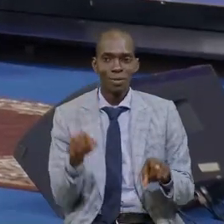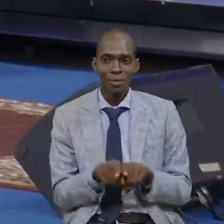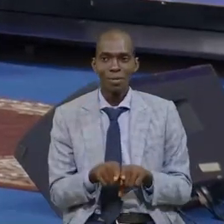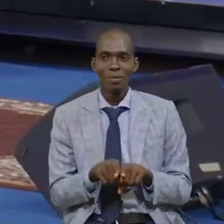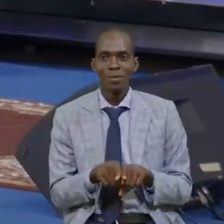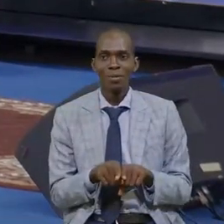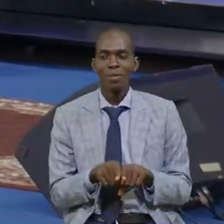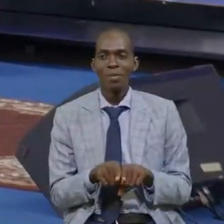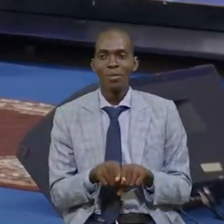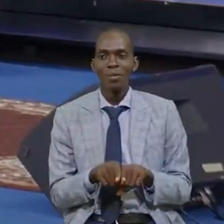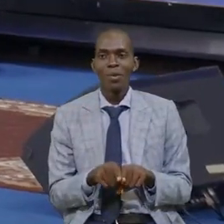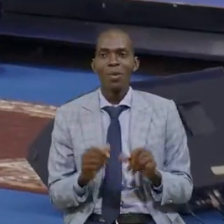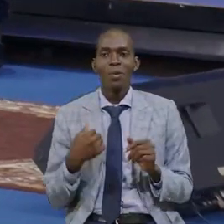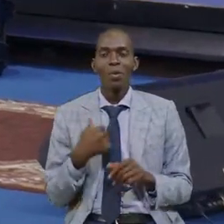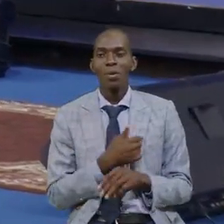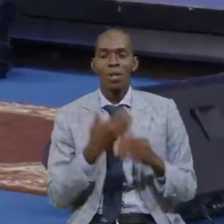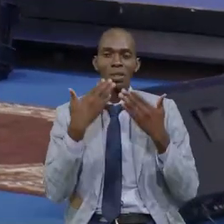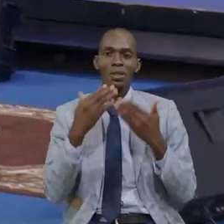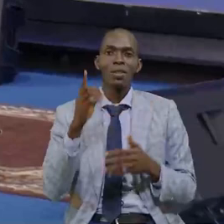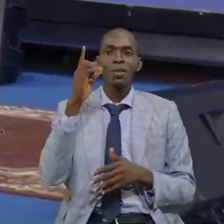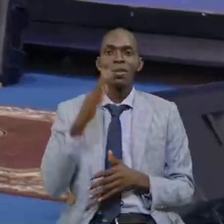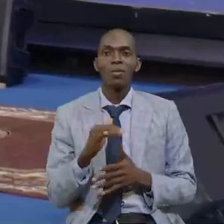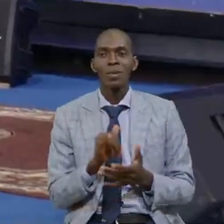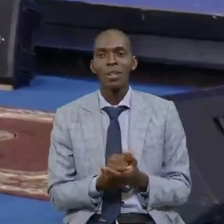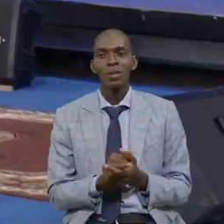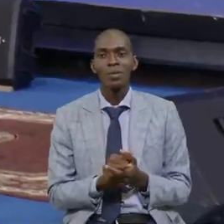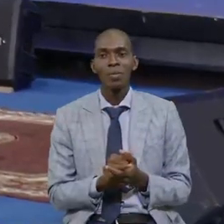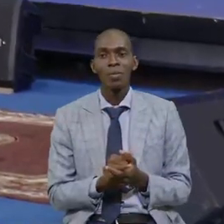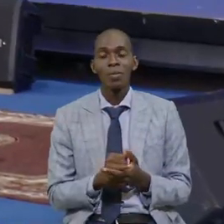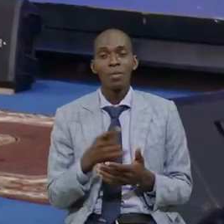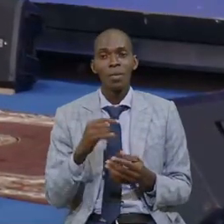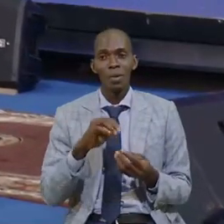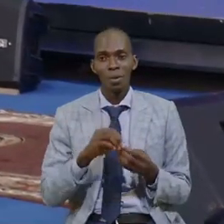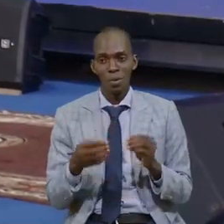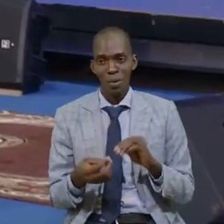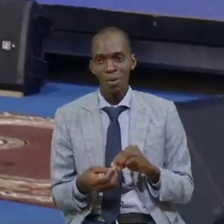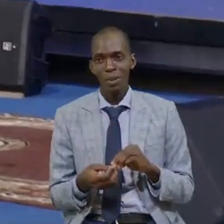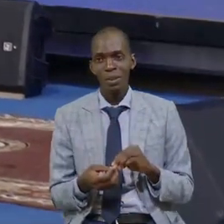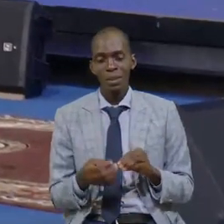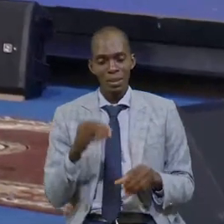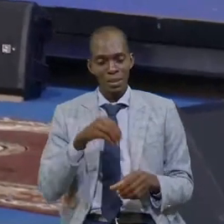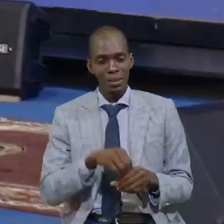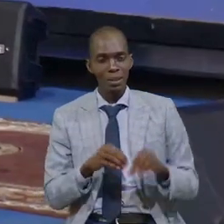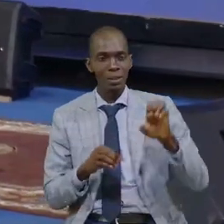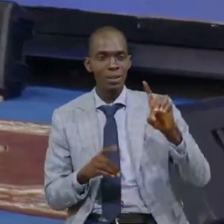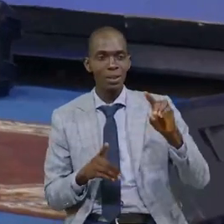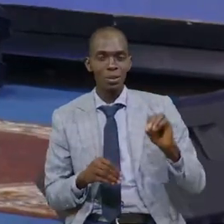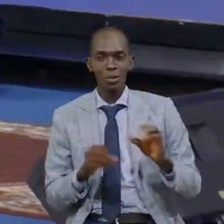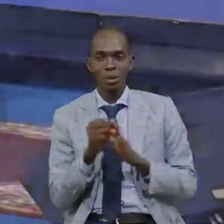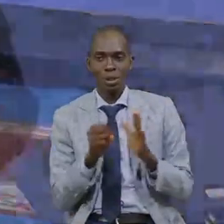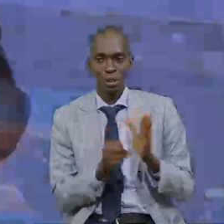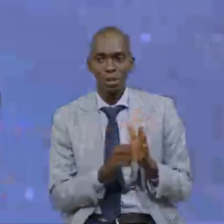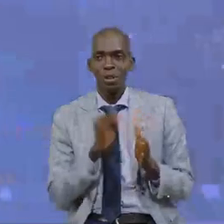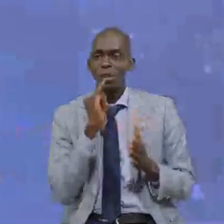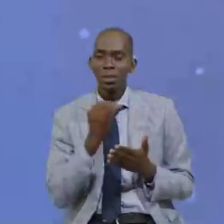bien-aimée, son excellence. Nous remercions Dieu que le citoyen numéro un de